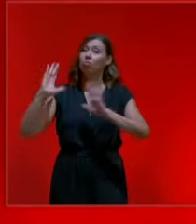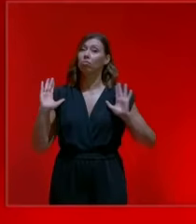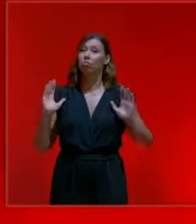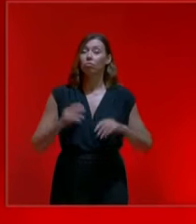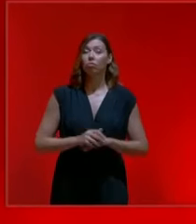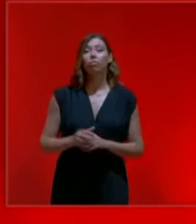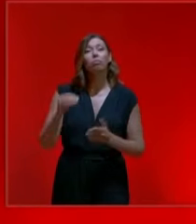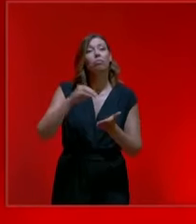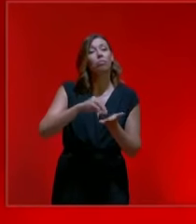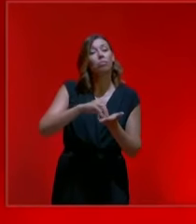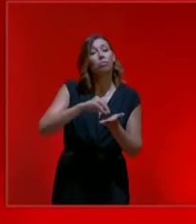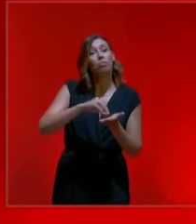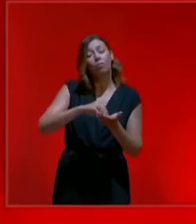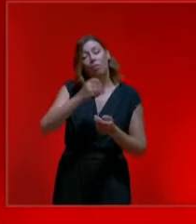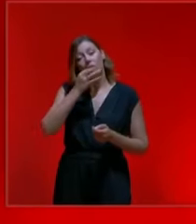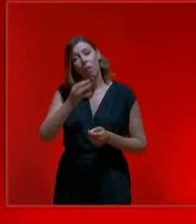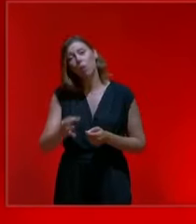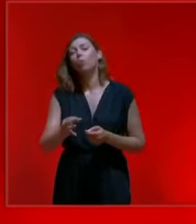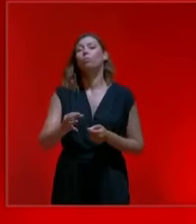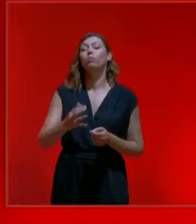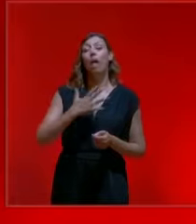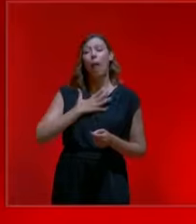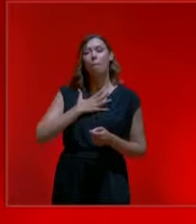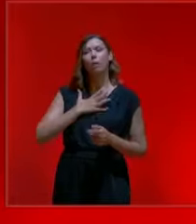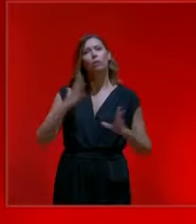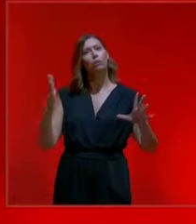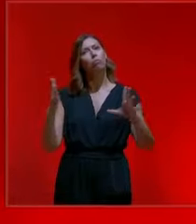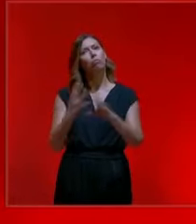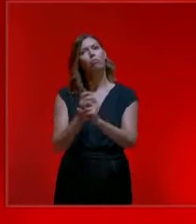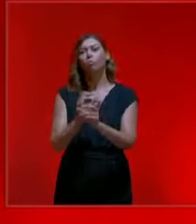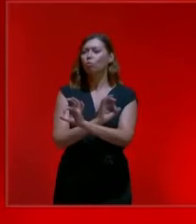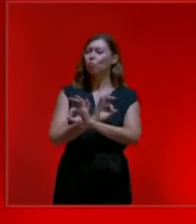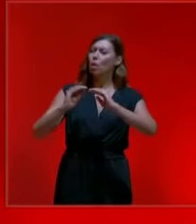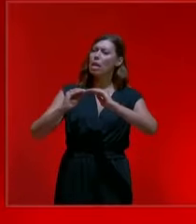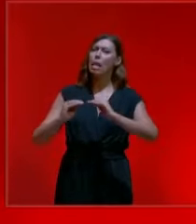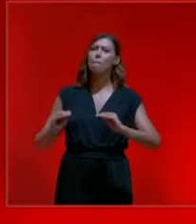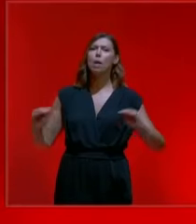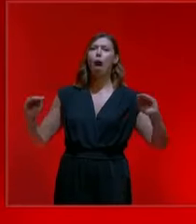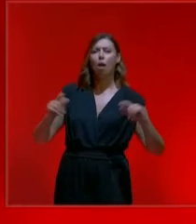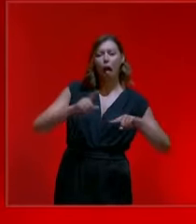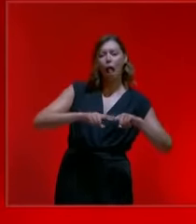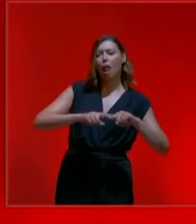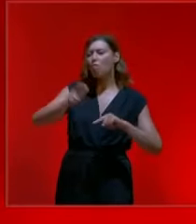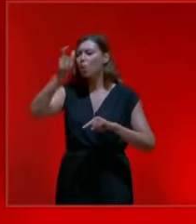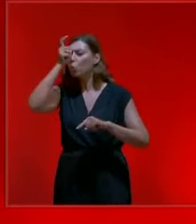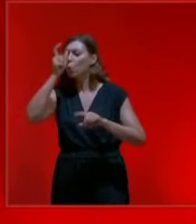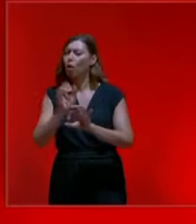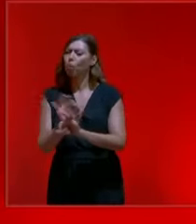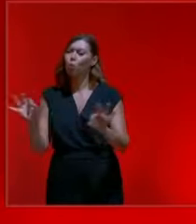καταφέρει να υπάρχει ηρεμία χωρίς να κάνουμε τα μεγάλα